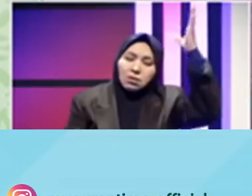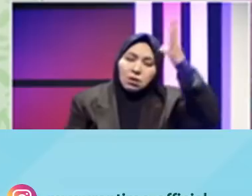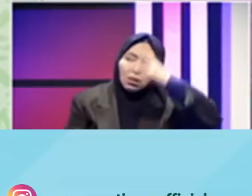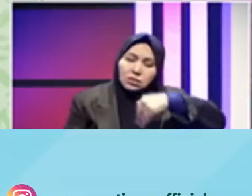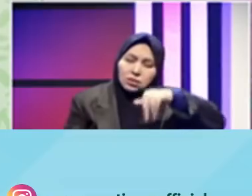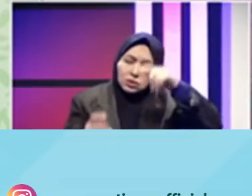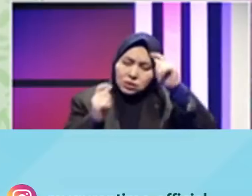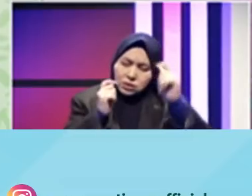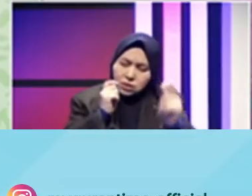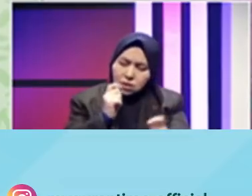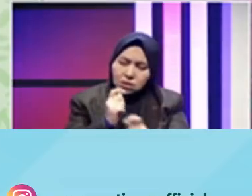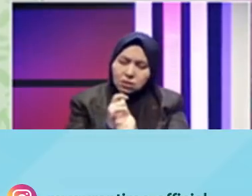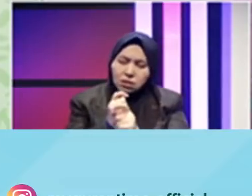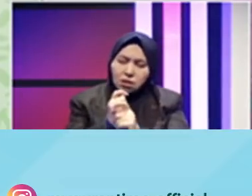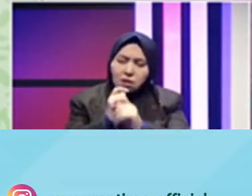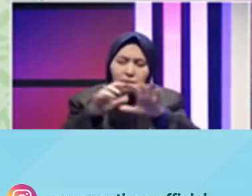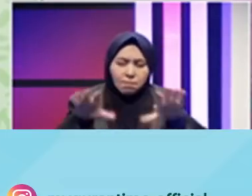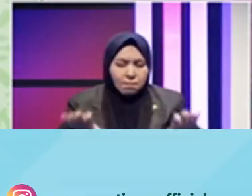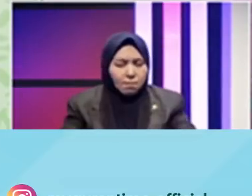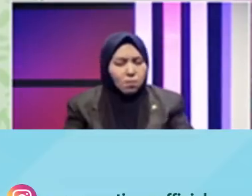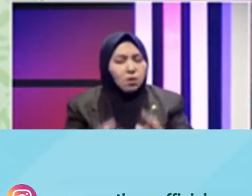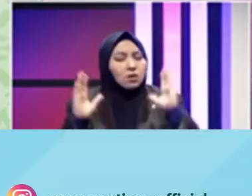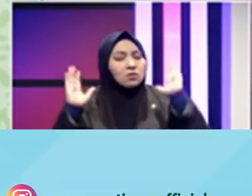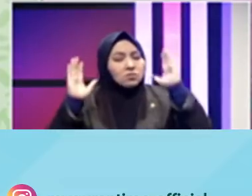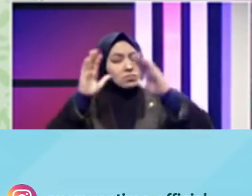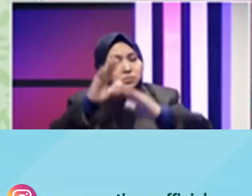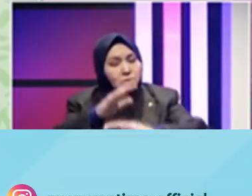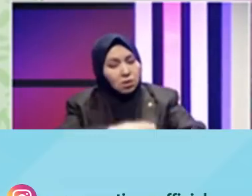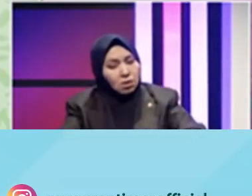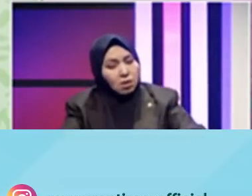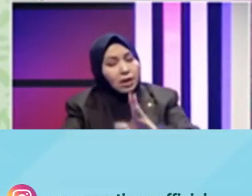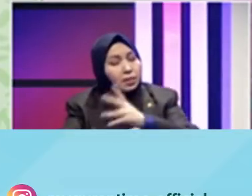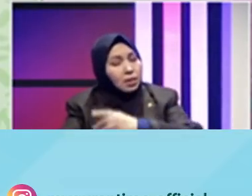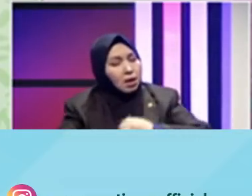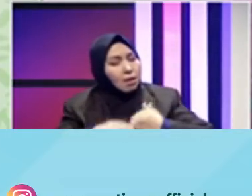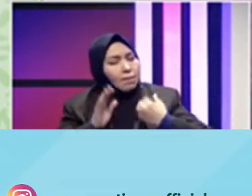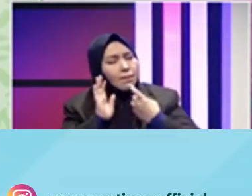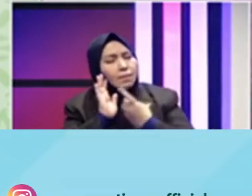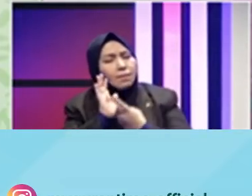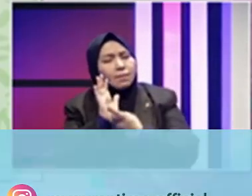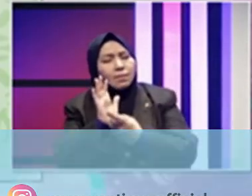kitaballahi wa aqamus salata wa